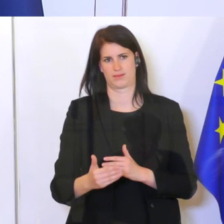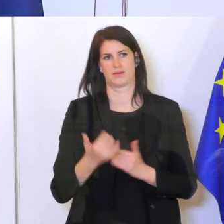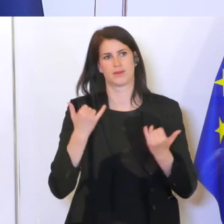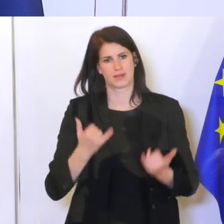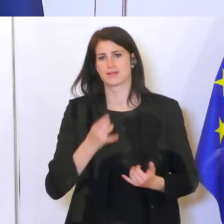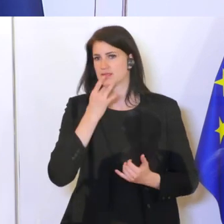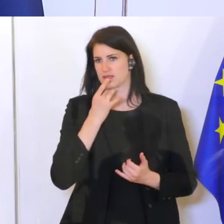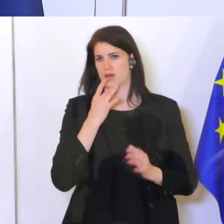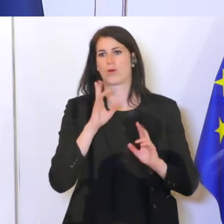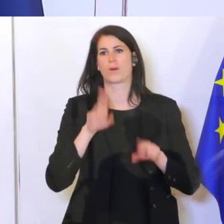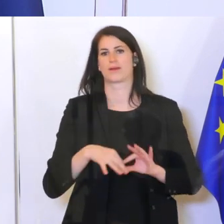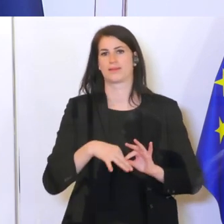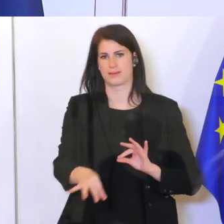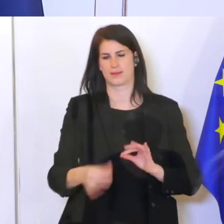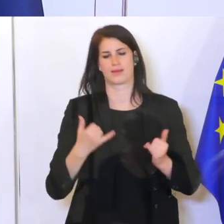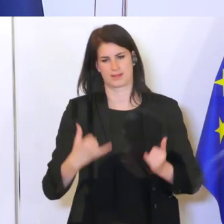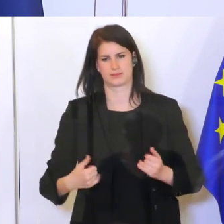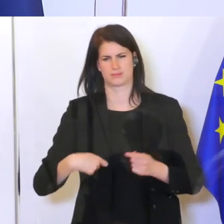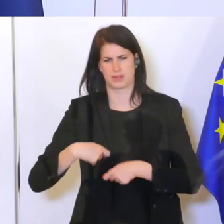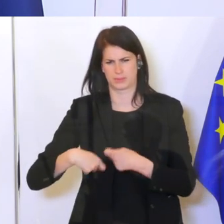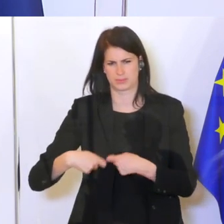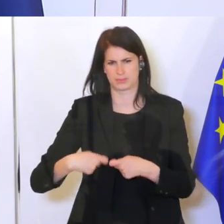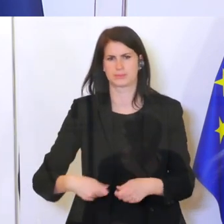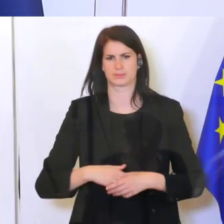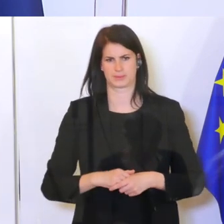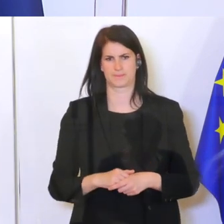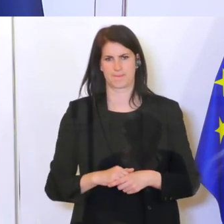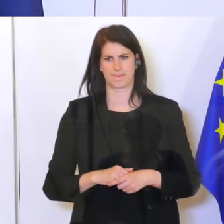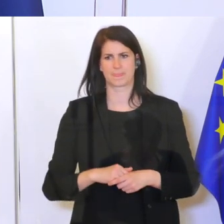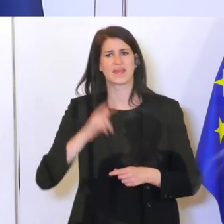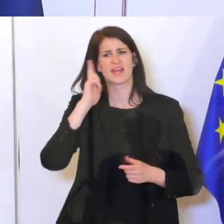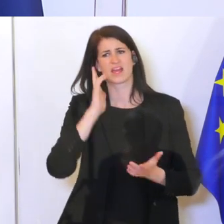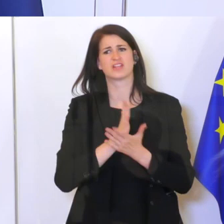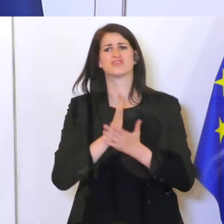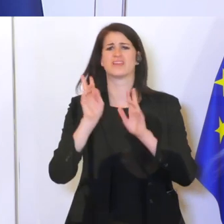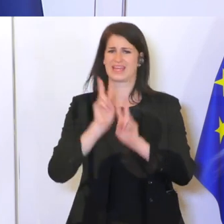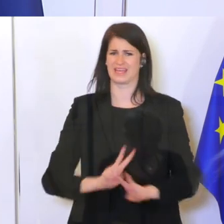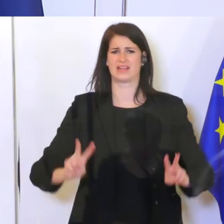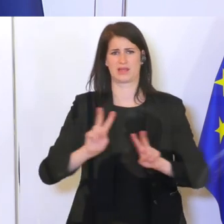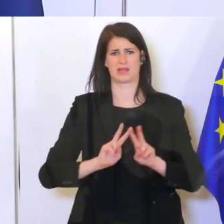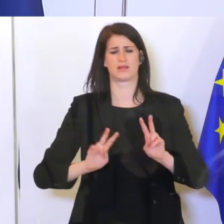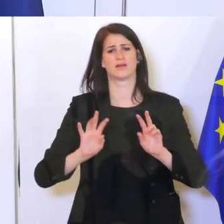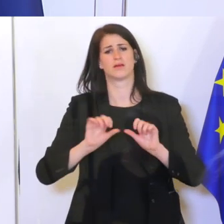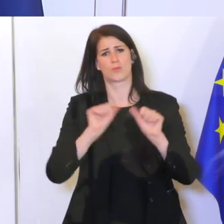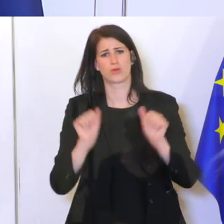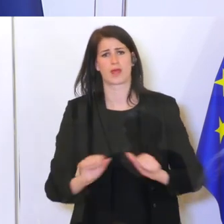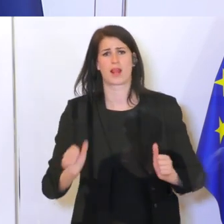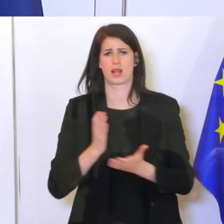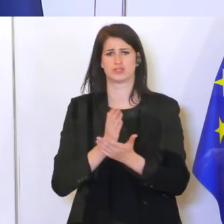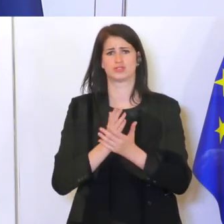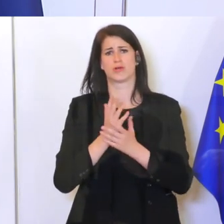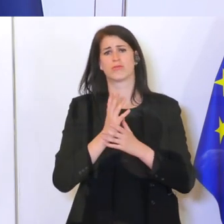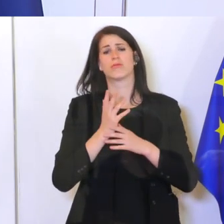genauen Richtlinien rasch aus. Wir kennen ähnliche Modelle. Wir haben uns bei den Nachbarn umgeschaut